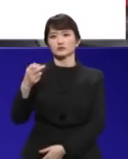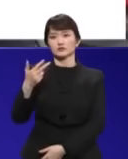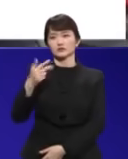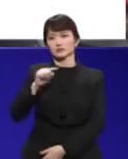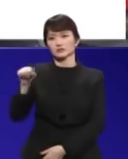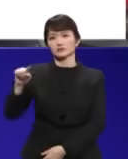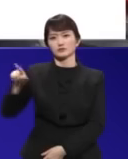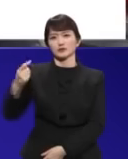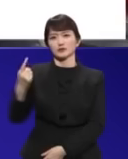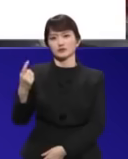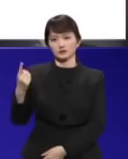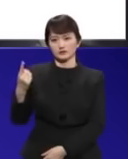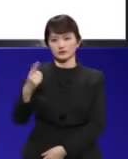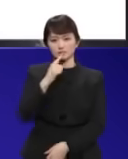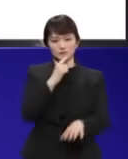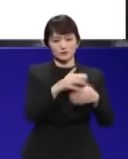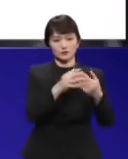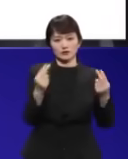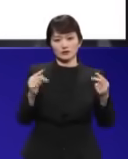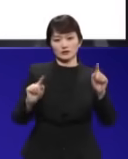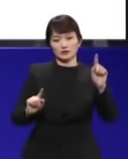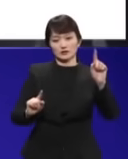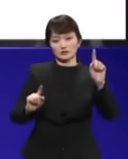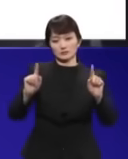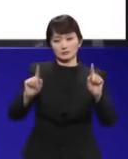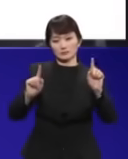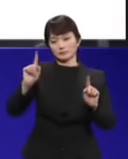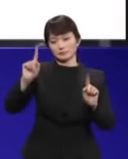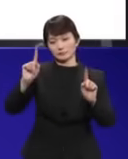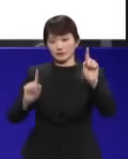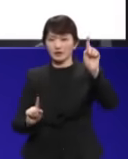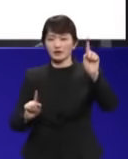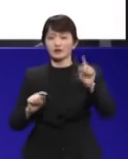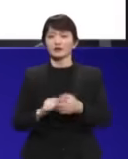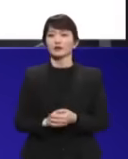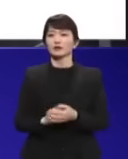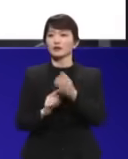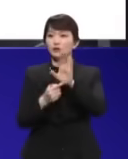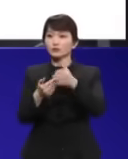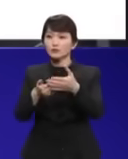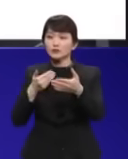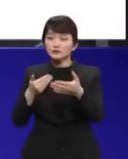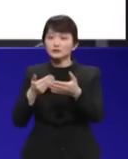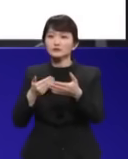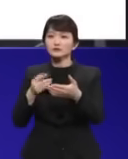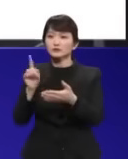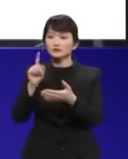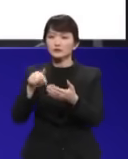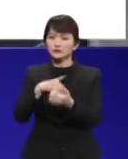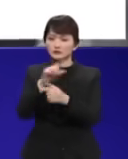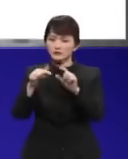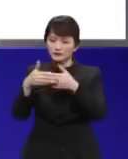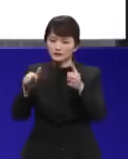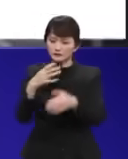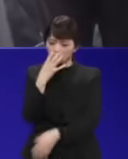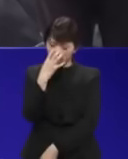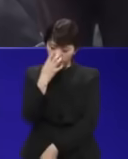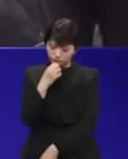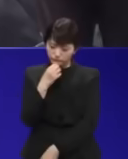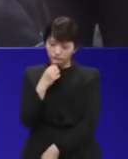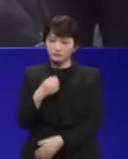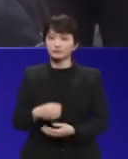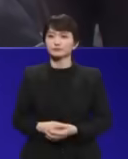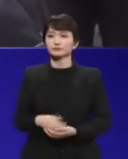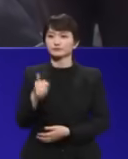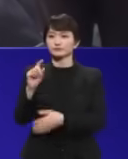석으로 민주당에 크게 뒤쳐지는 것으로 나타났습니다 발표직후 개표 상황실에서 무거운 침묵만 가득했는데요